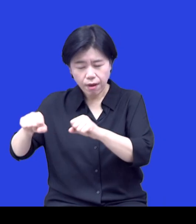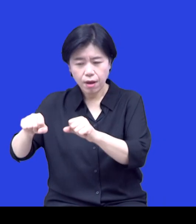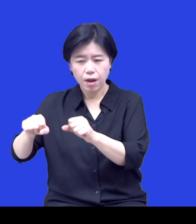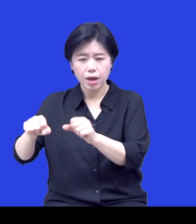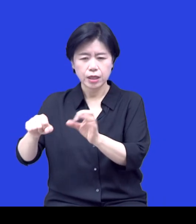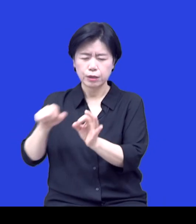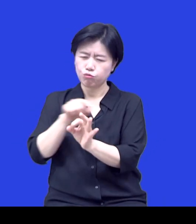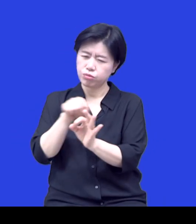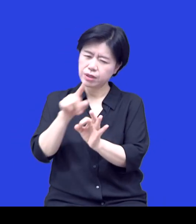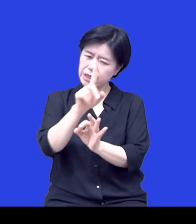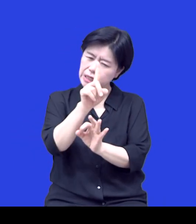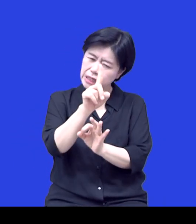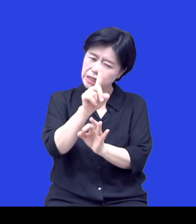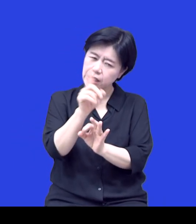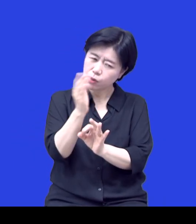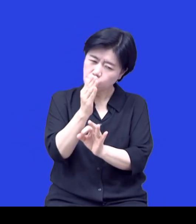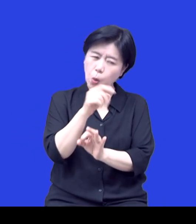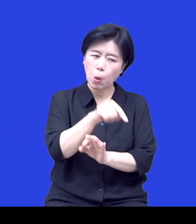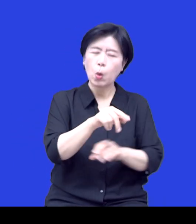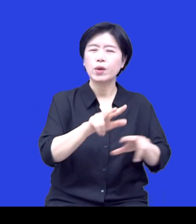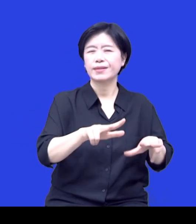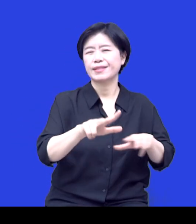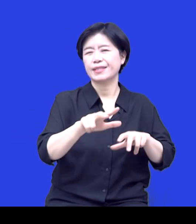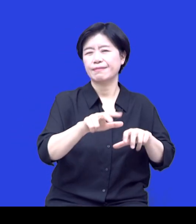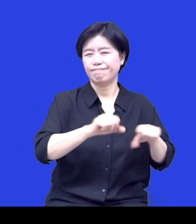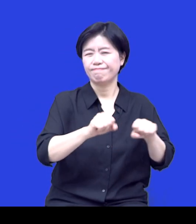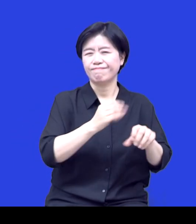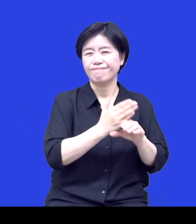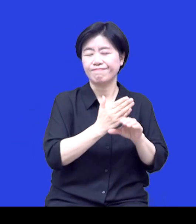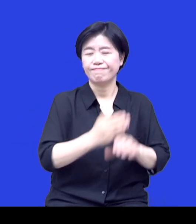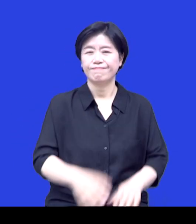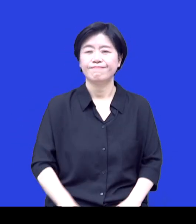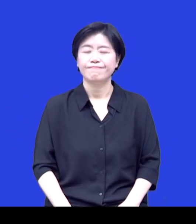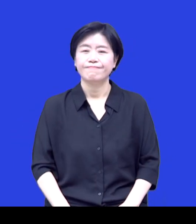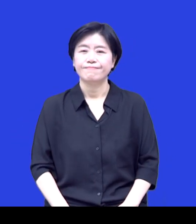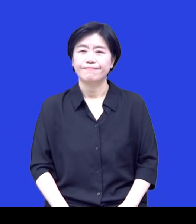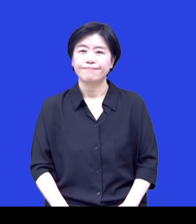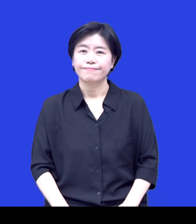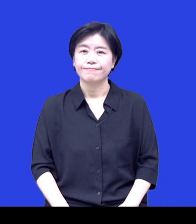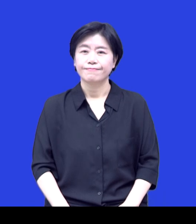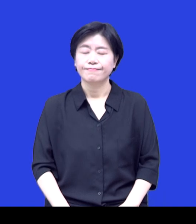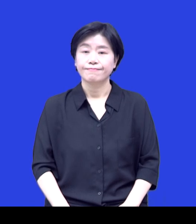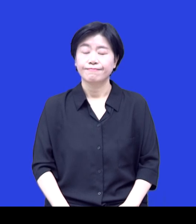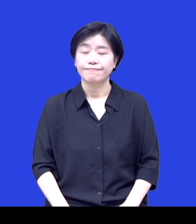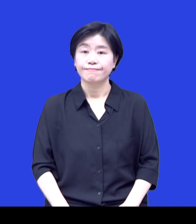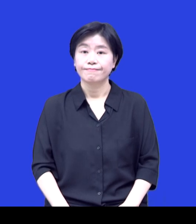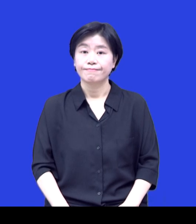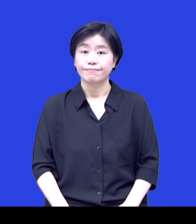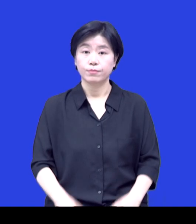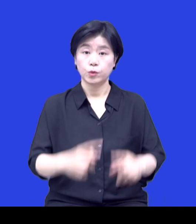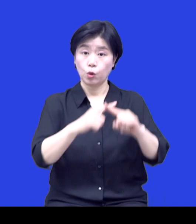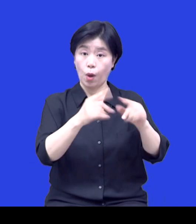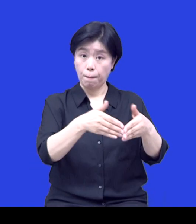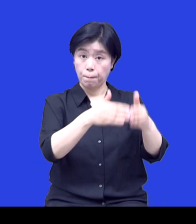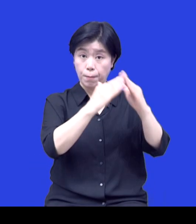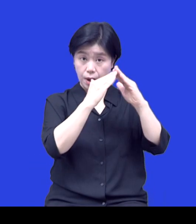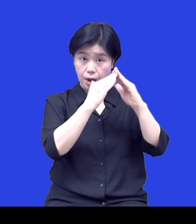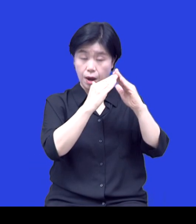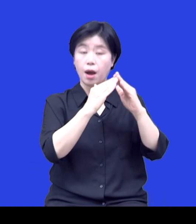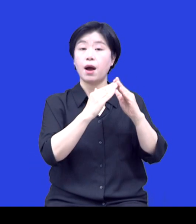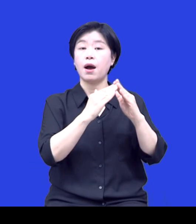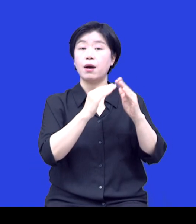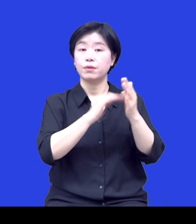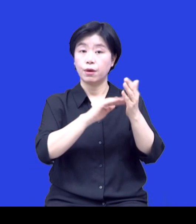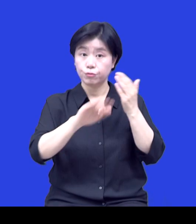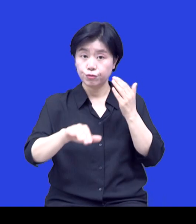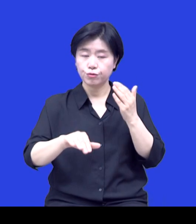그래서 교회 목양에 좀 집중을 하자 그 생각입니다. 지금까지는 그랬어요. 네. 근데 뭐 개척하셔갖고 뭐 한 명이 들어오고 나가는